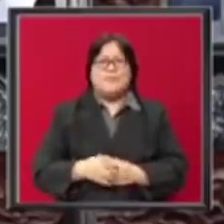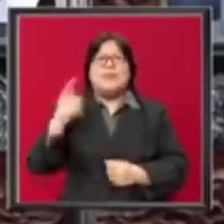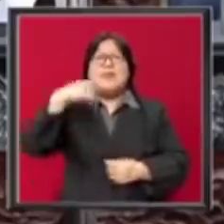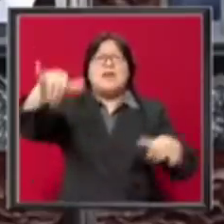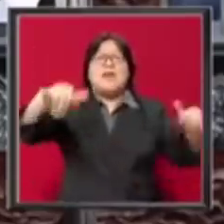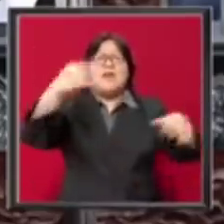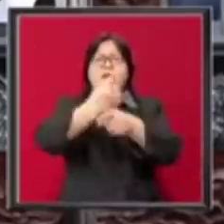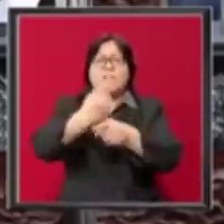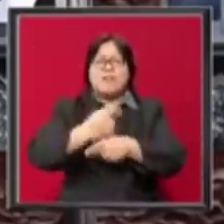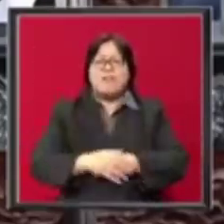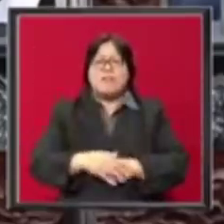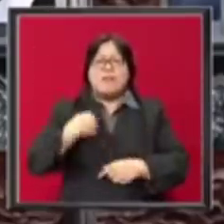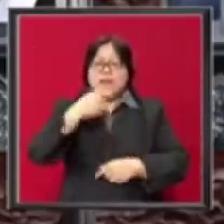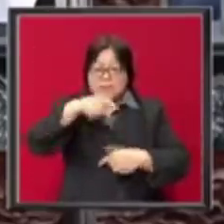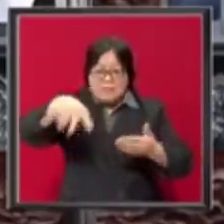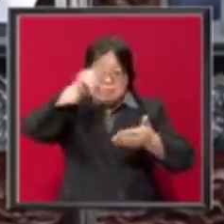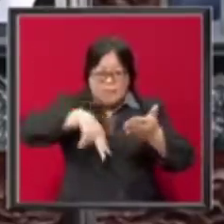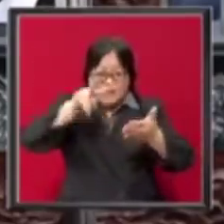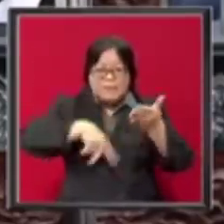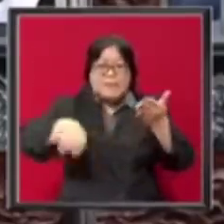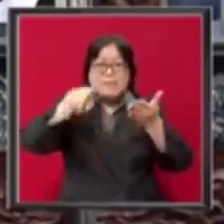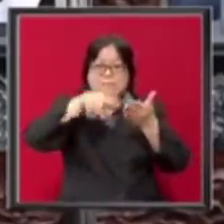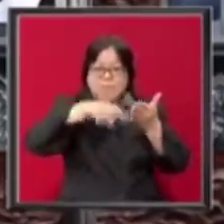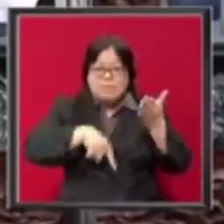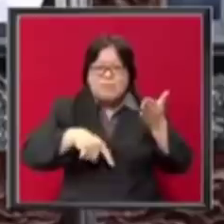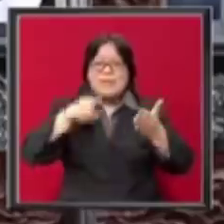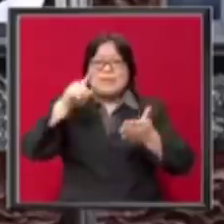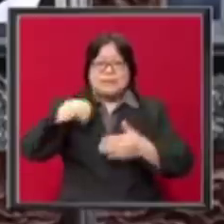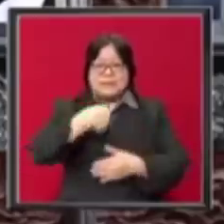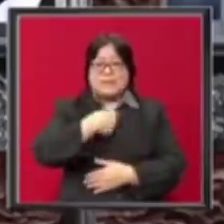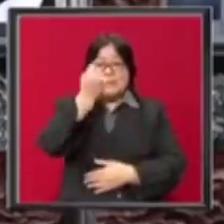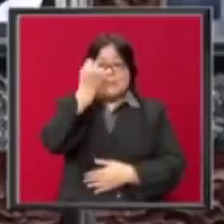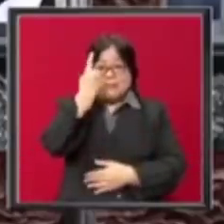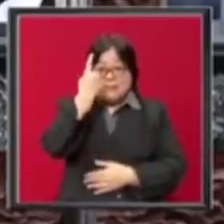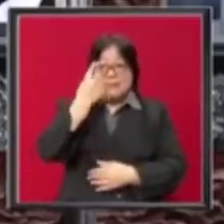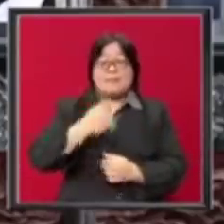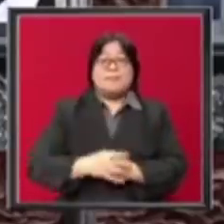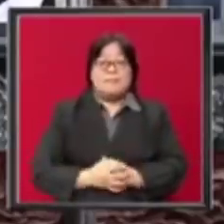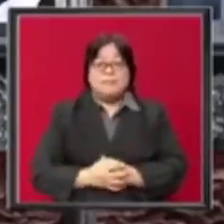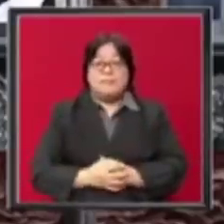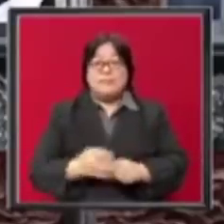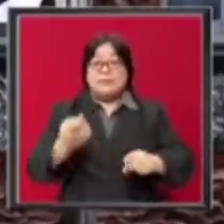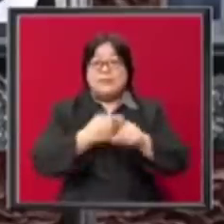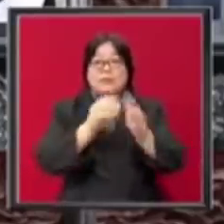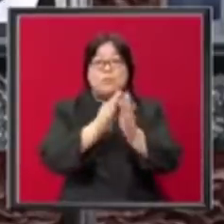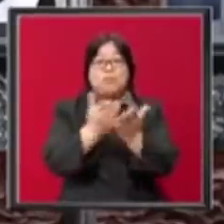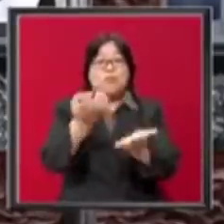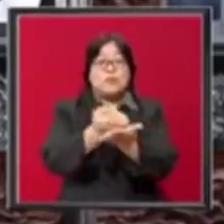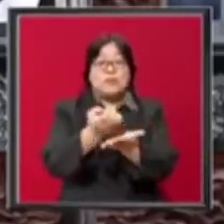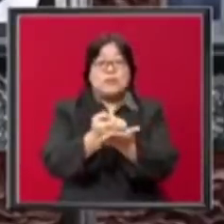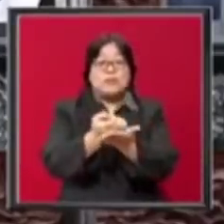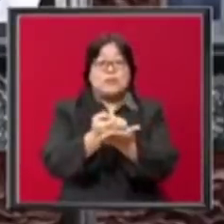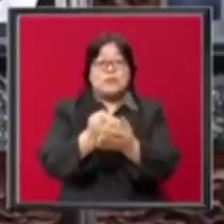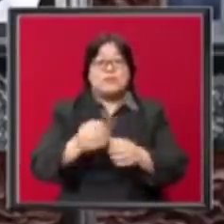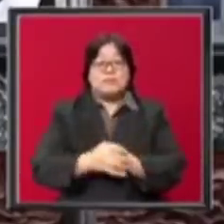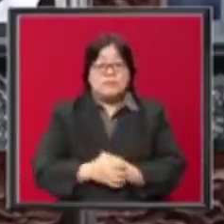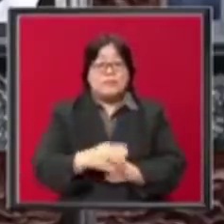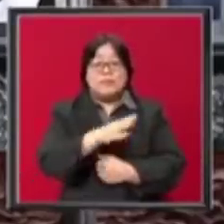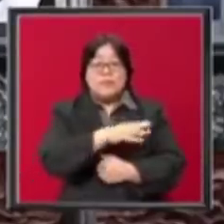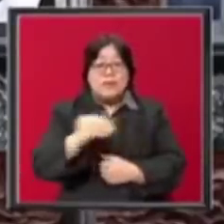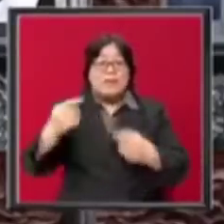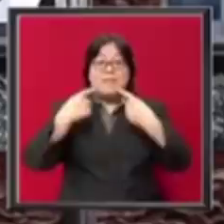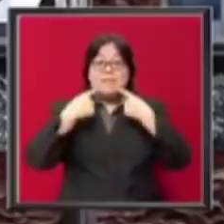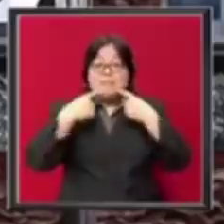Kita baca teliti, kemudian yang kita faham daripada buku ekonomi, penyataan ekonomi dan